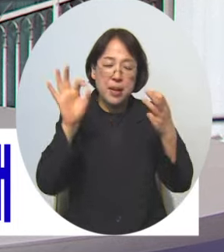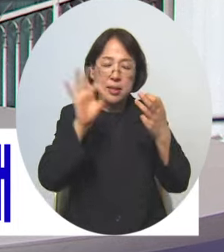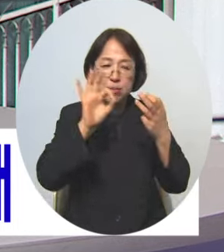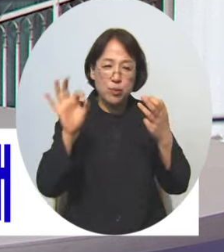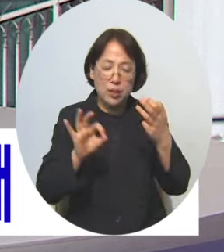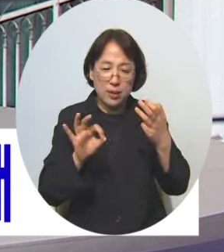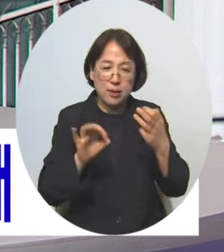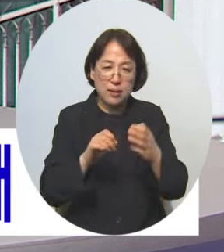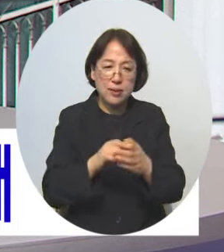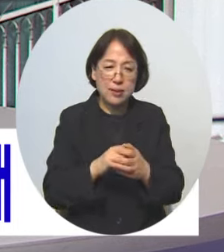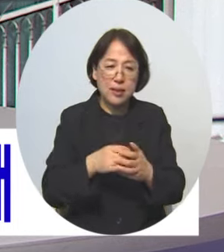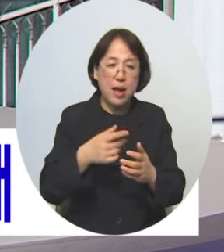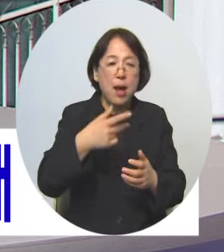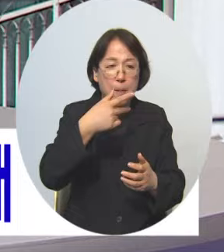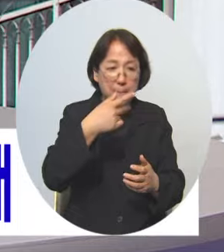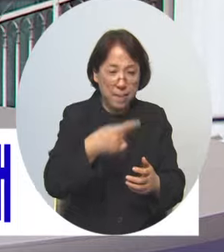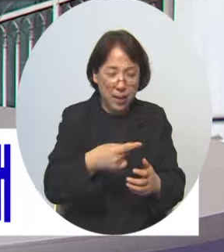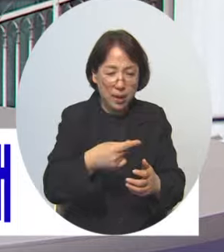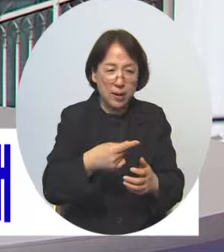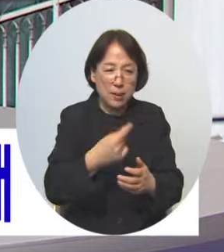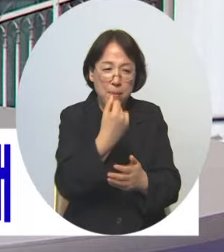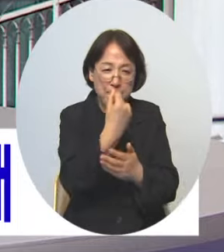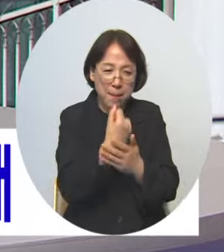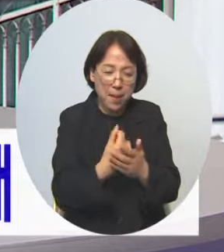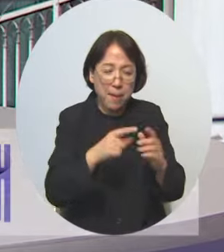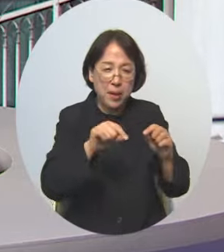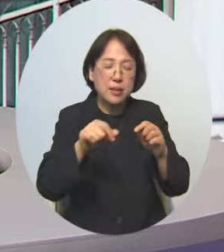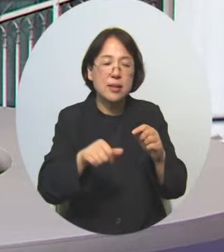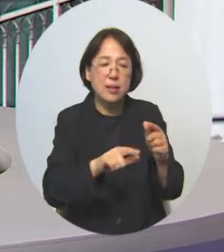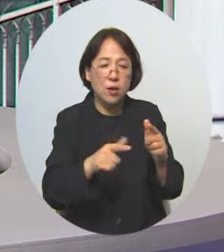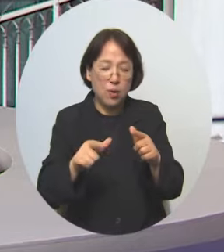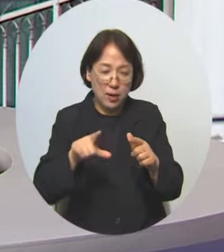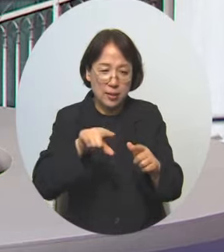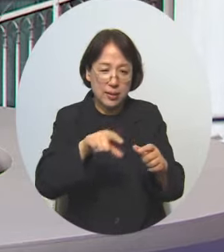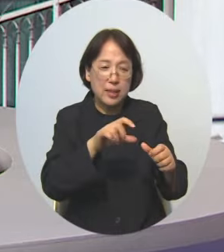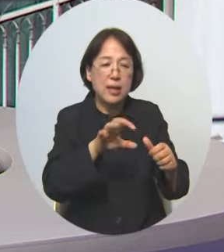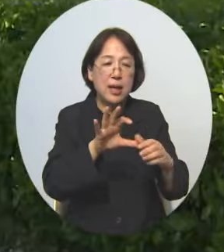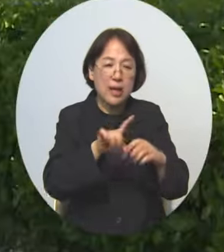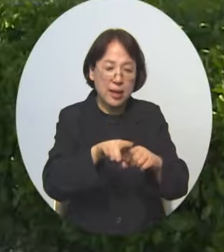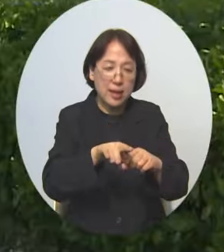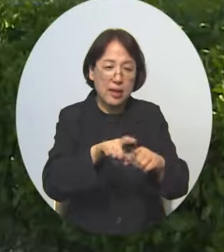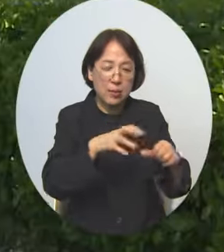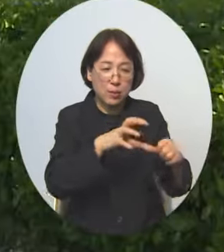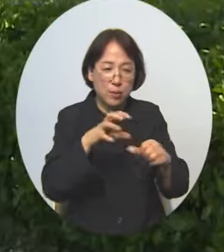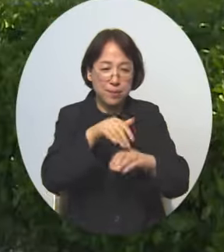바이오가스로 전환합니다. 계속해서 회의 소식 신국진 기자입니다.